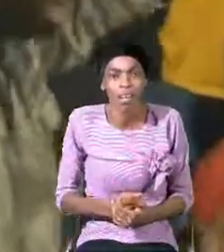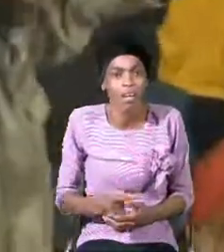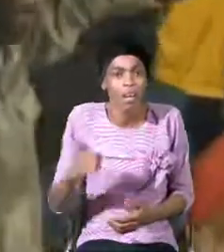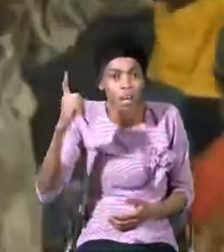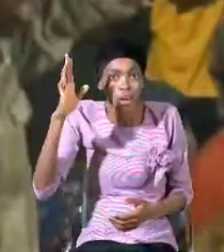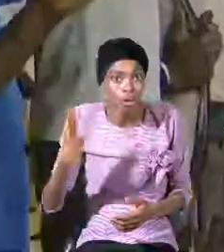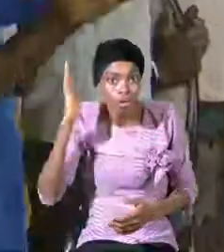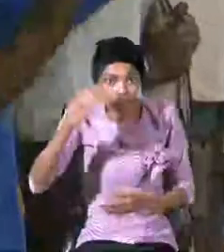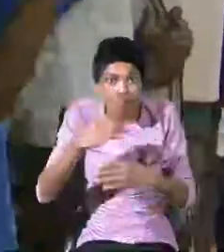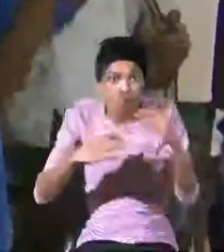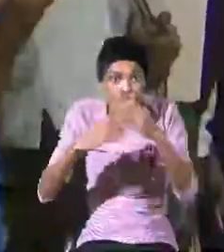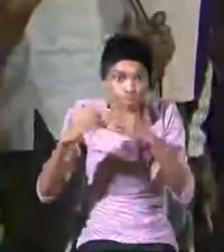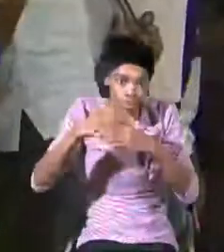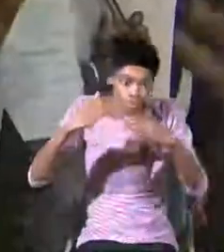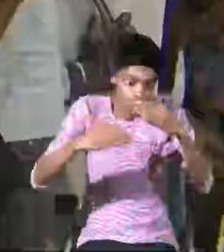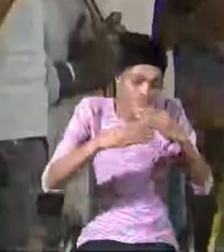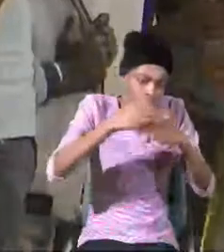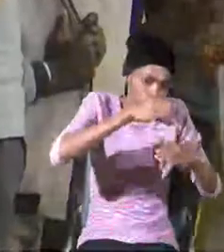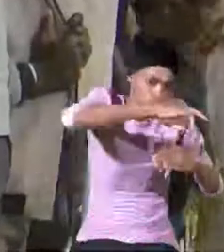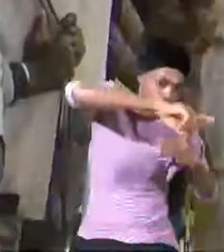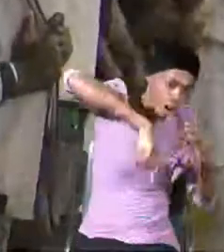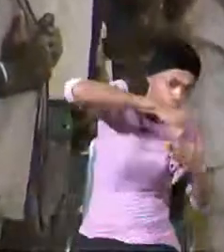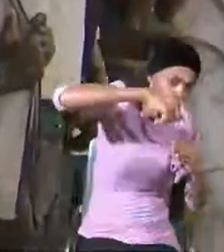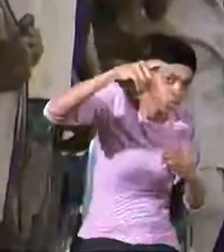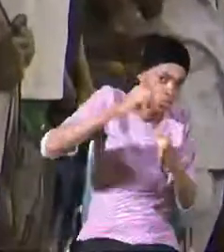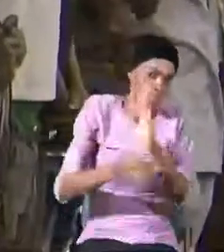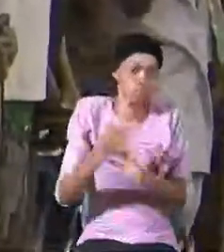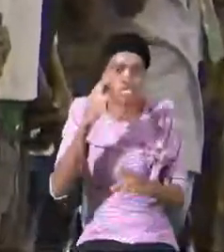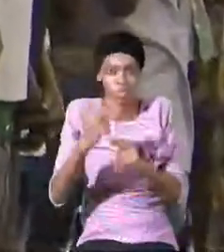Il mettra un refuge autour de toi.